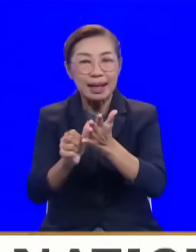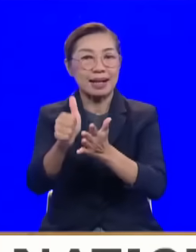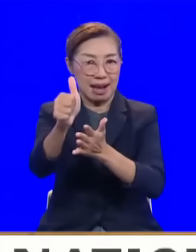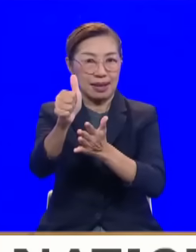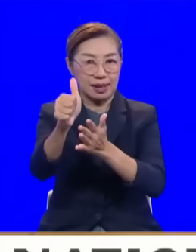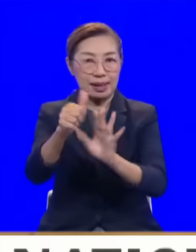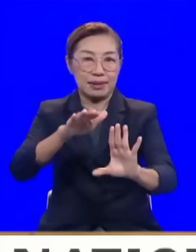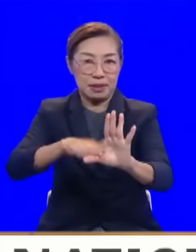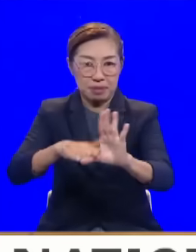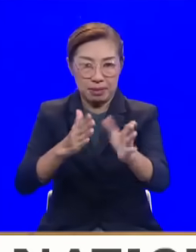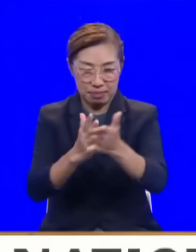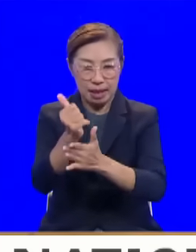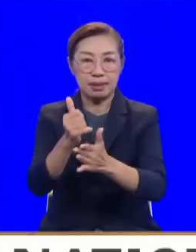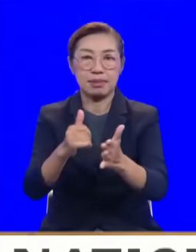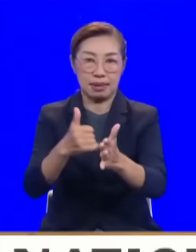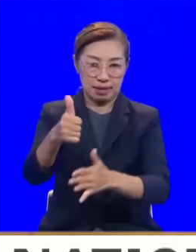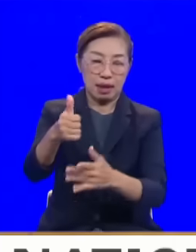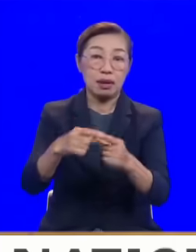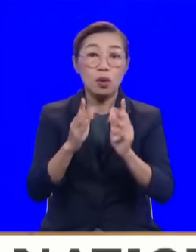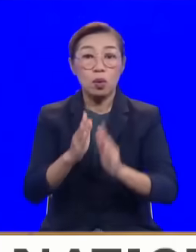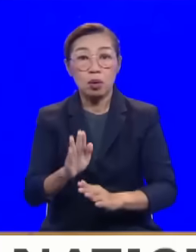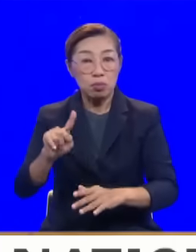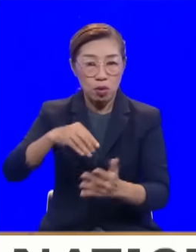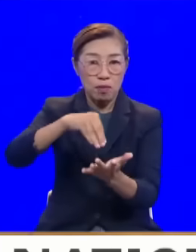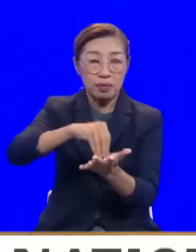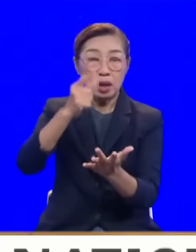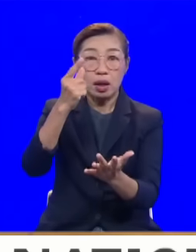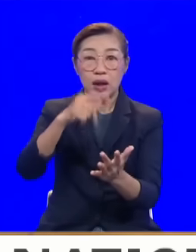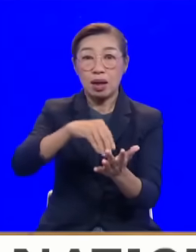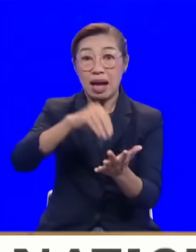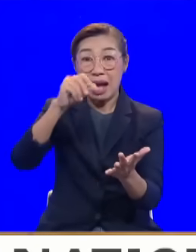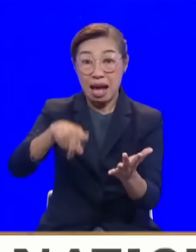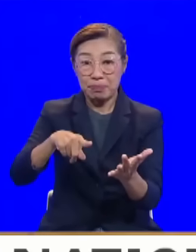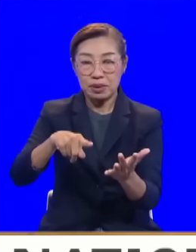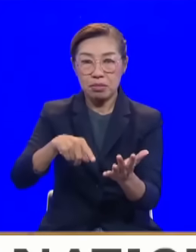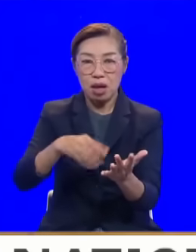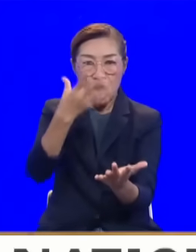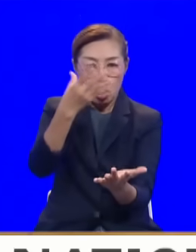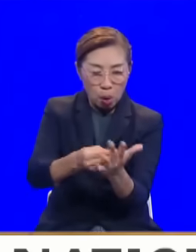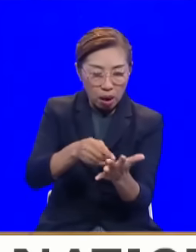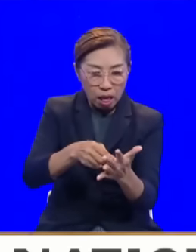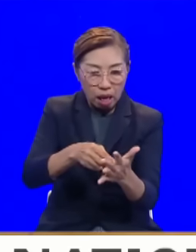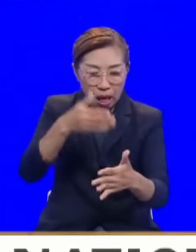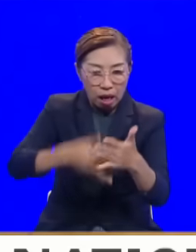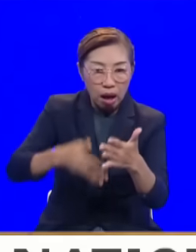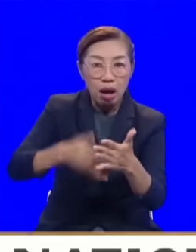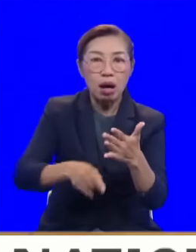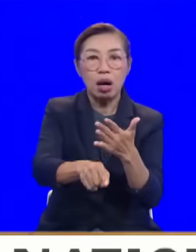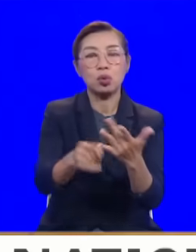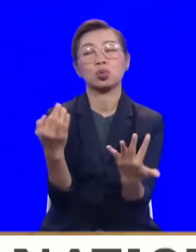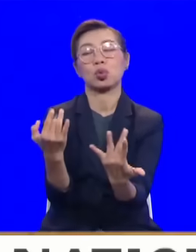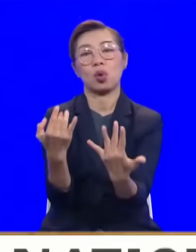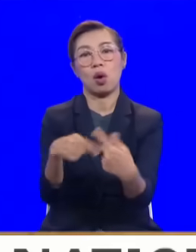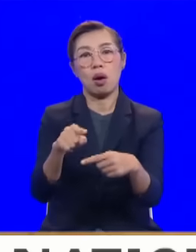ำดับนะครับสำหรับคนที่เข้ามาแล้วบางคนอาจจะโหลดแล้วมันค้างคือคนเข้าไปเยอะคิวมันต้องรอการทำงานอาจจะร